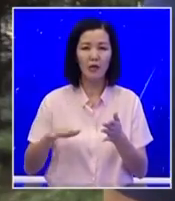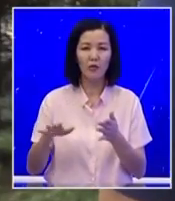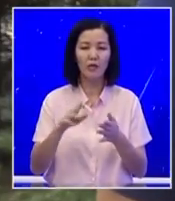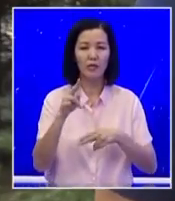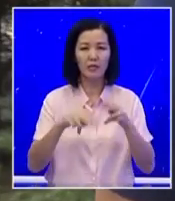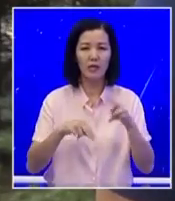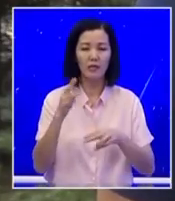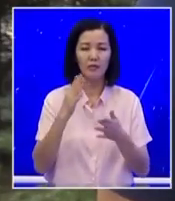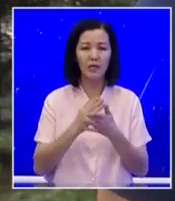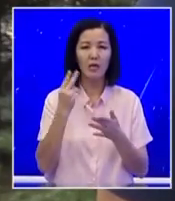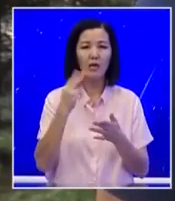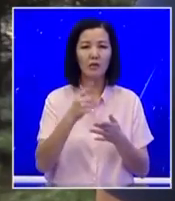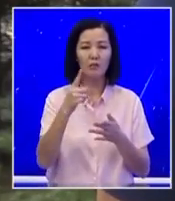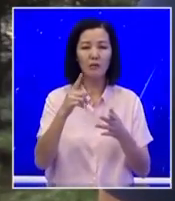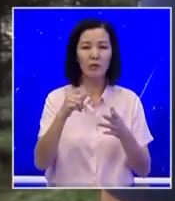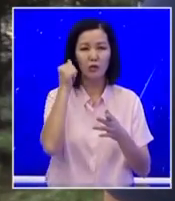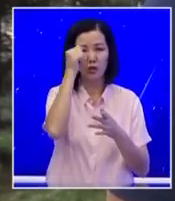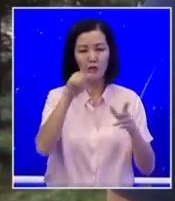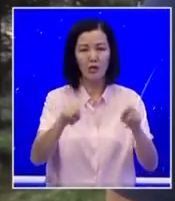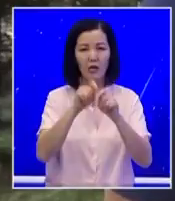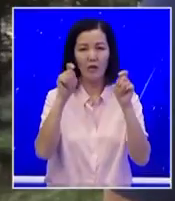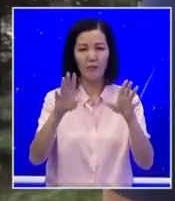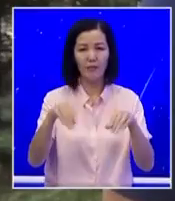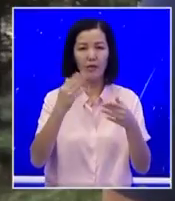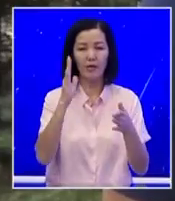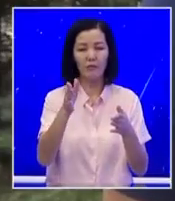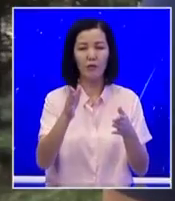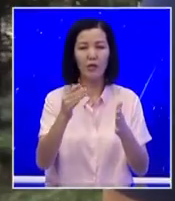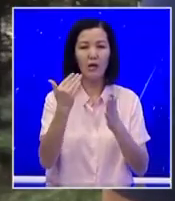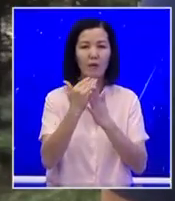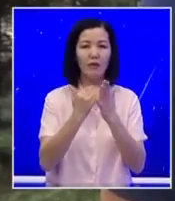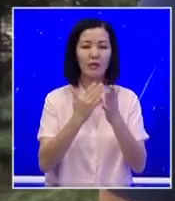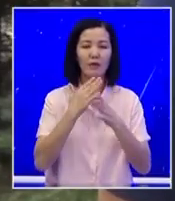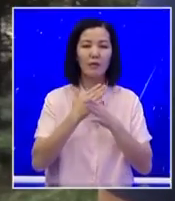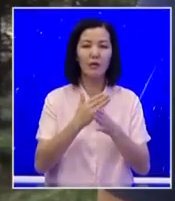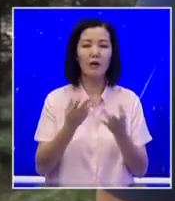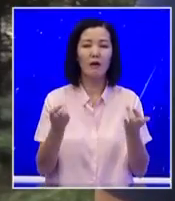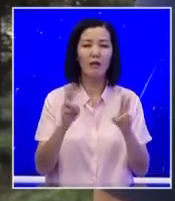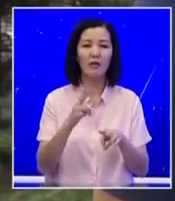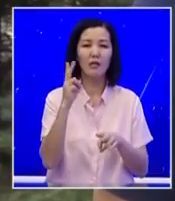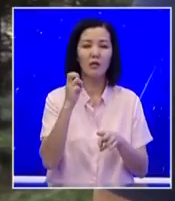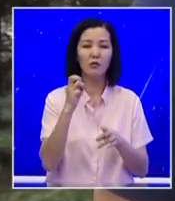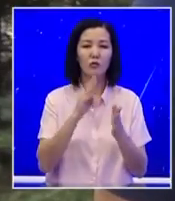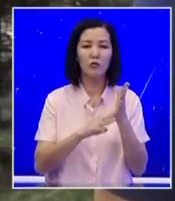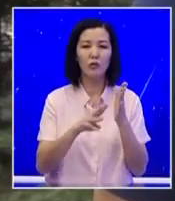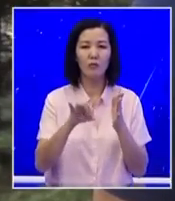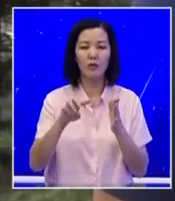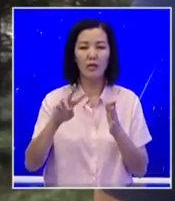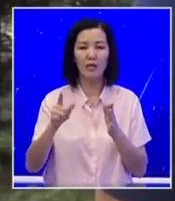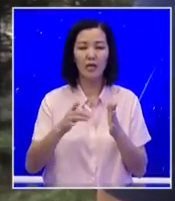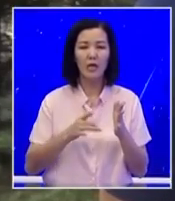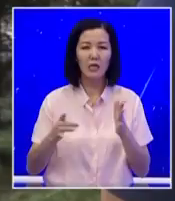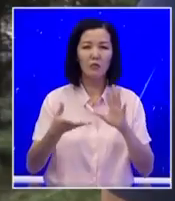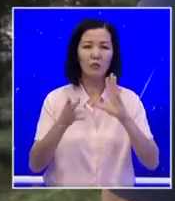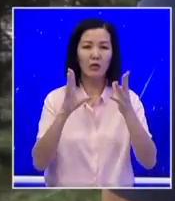Олар 21 жылы қолданысқа береміз деп жоспарлап отырмыз. Осы бағдарлама негізінде қалған 290 миллиард ол республика бойынша